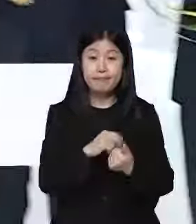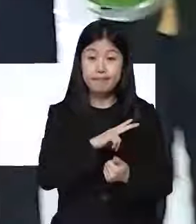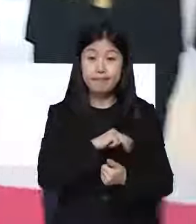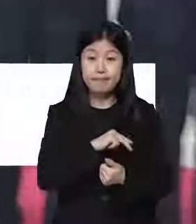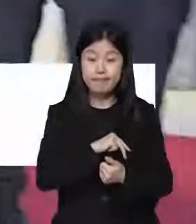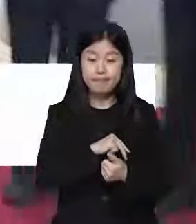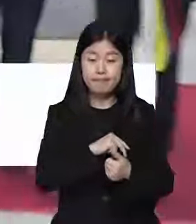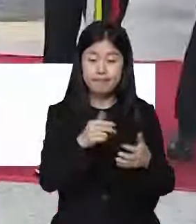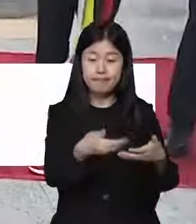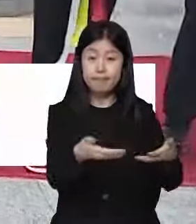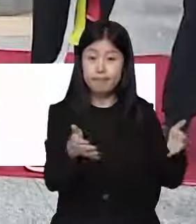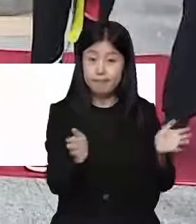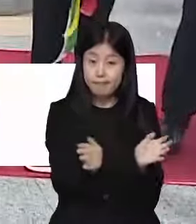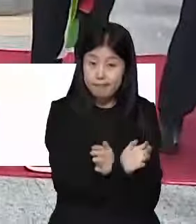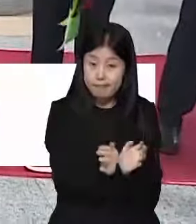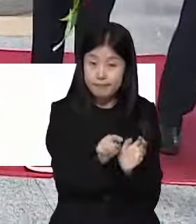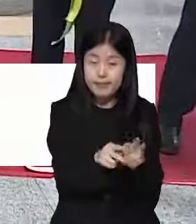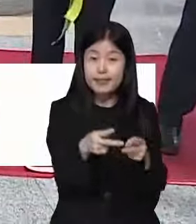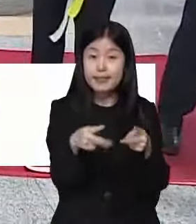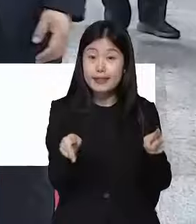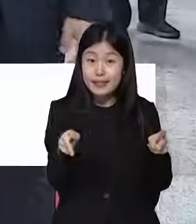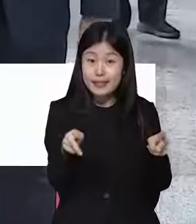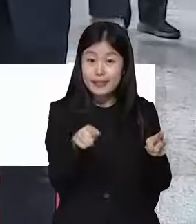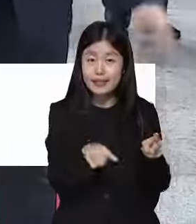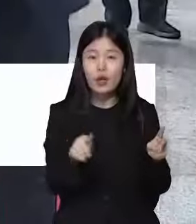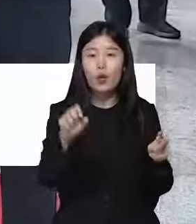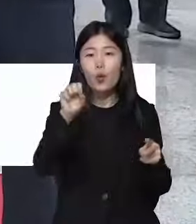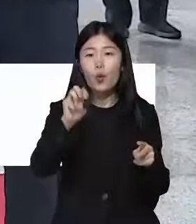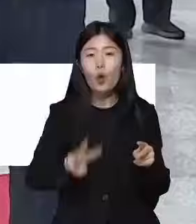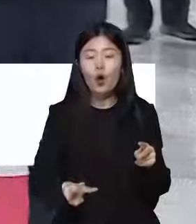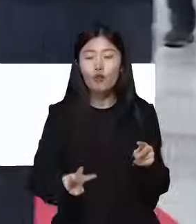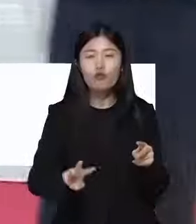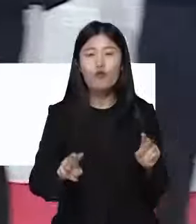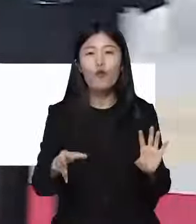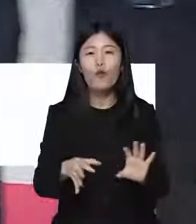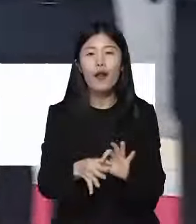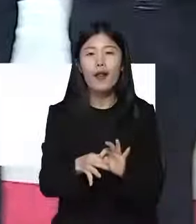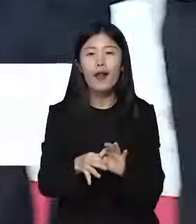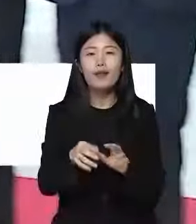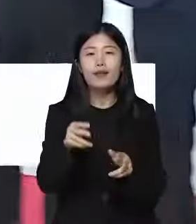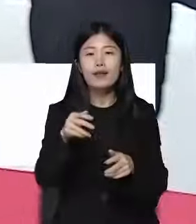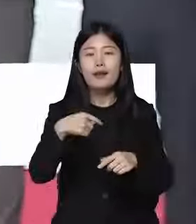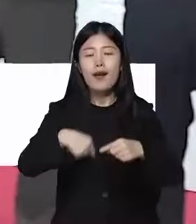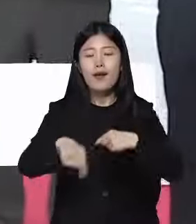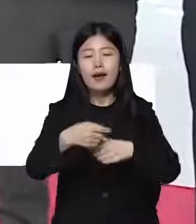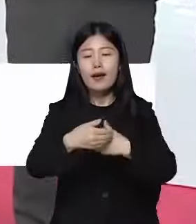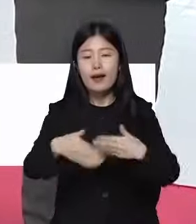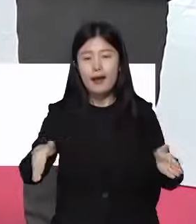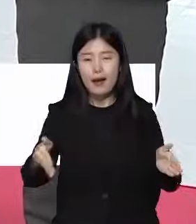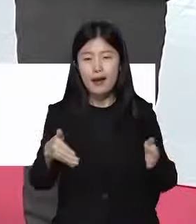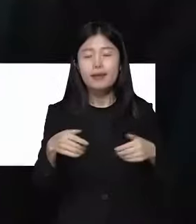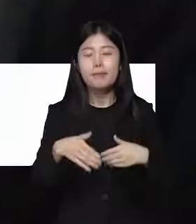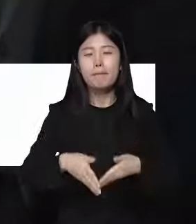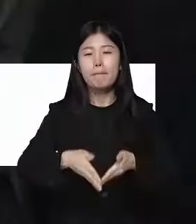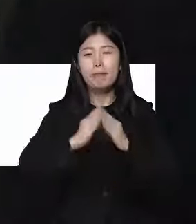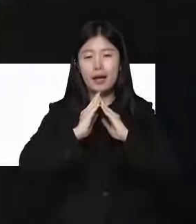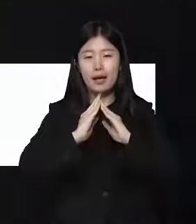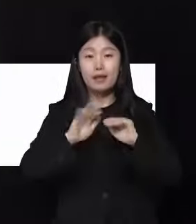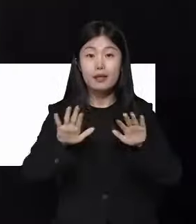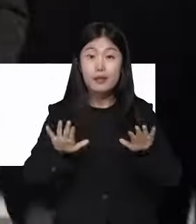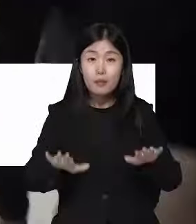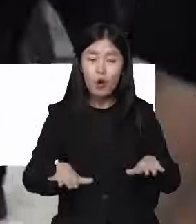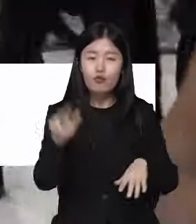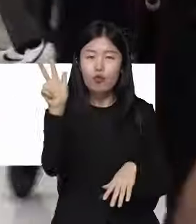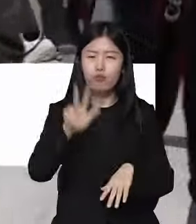국회의원회관 2층에 광주의 대표 정책과 축제를 알리는 광주관이 차려졌습니다. 전국 최초로 국회에서 열리는 지자체의